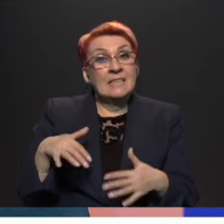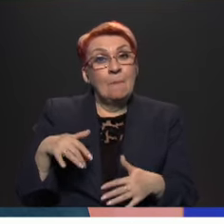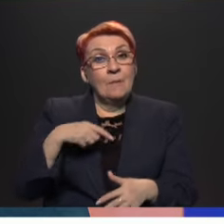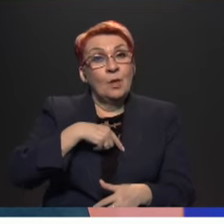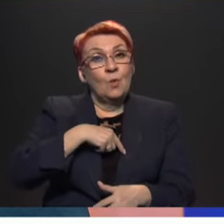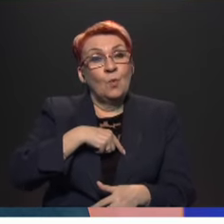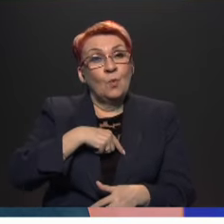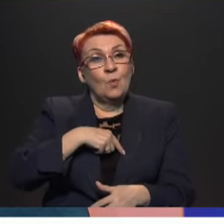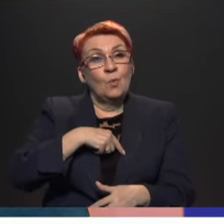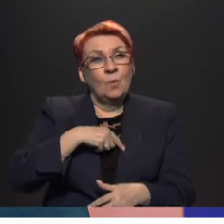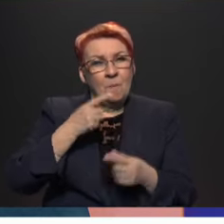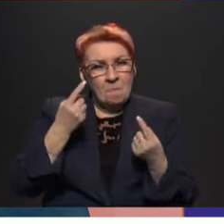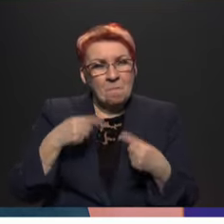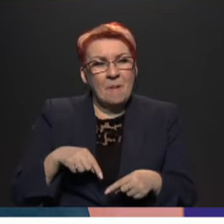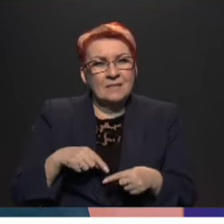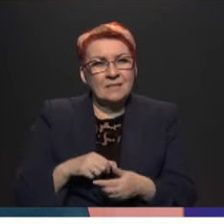пасть.